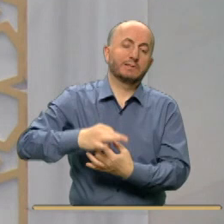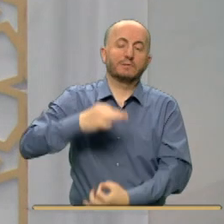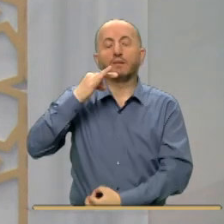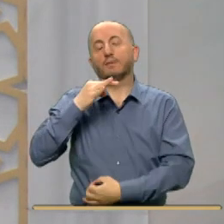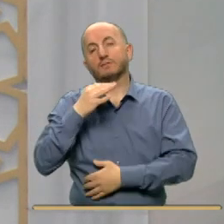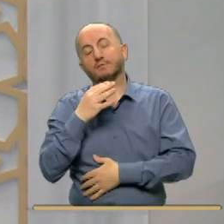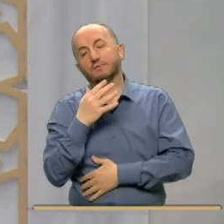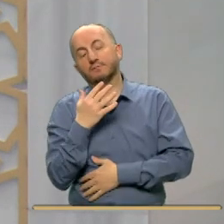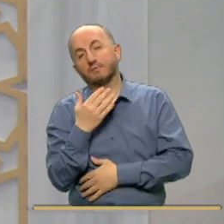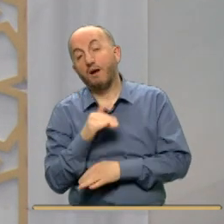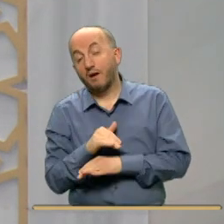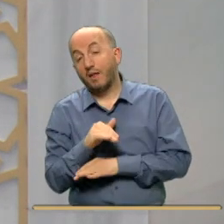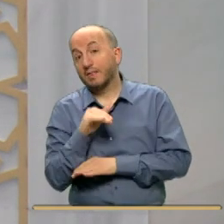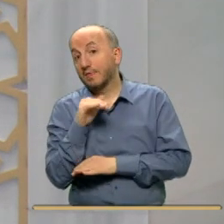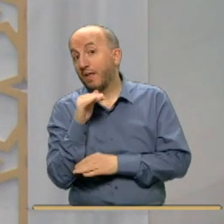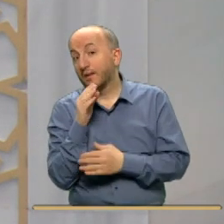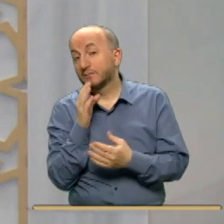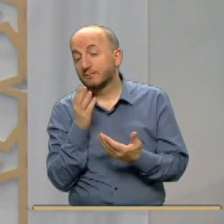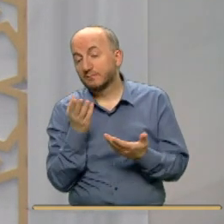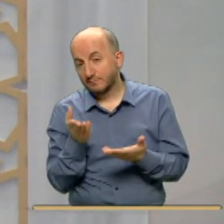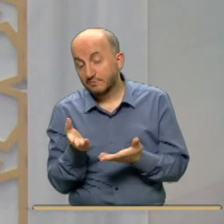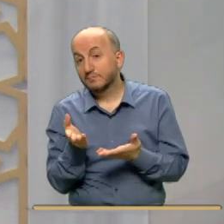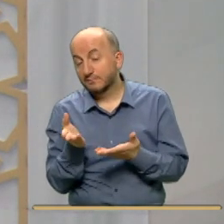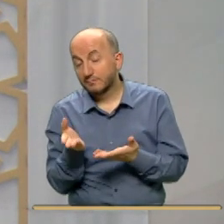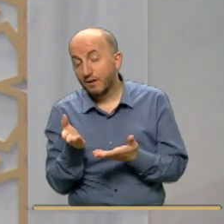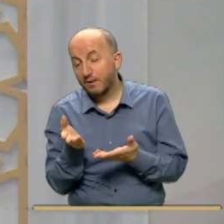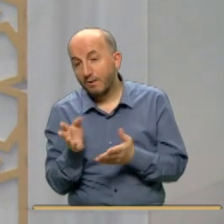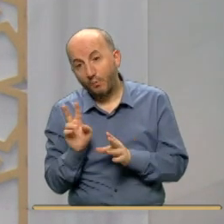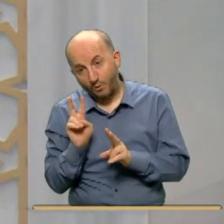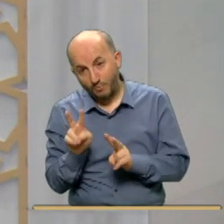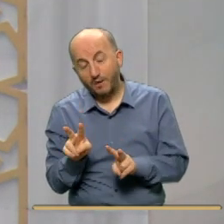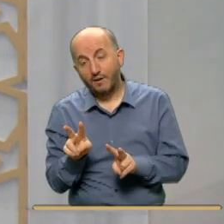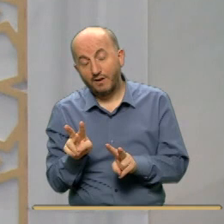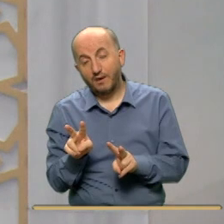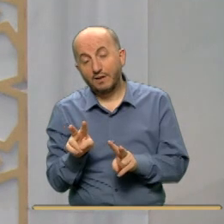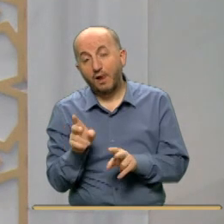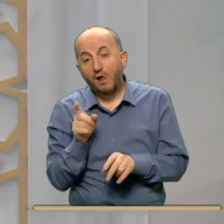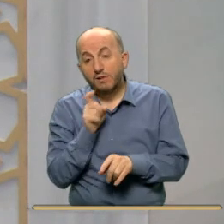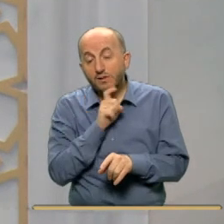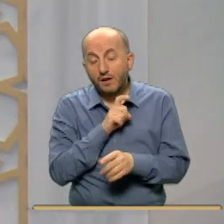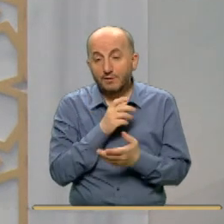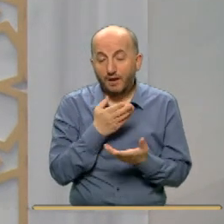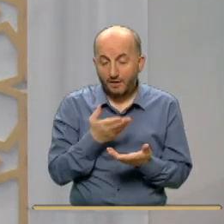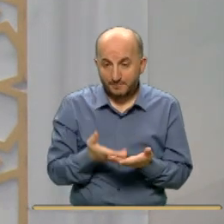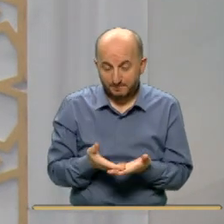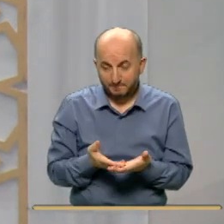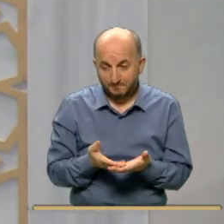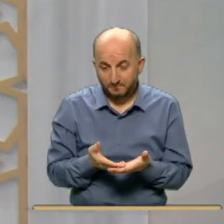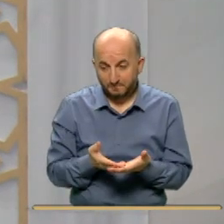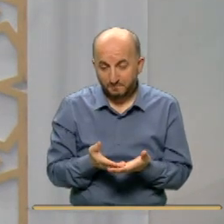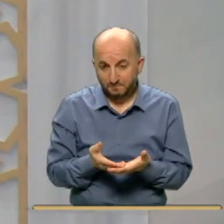yaşadığı hayattan ibarettir olarak görürsek, yanılırız, yanlış yaparız.